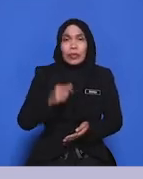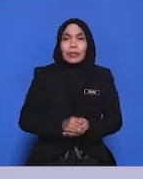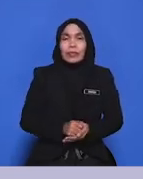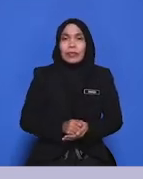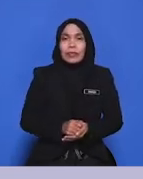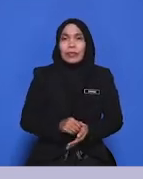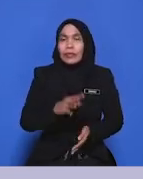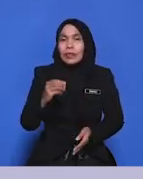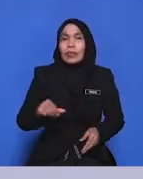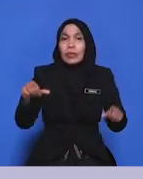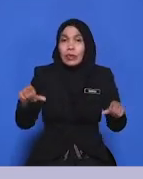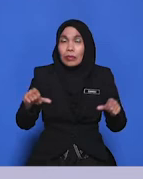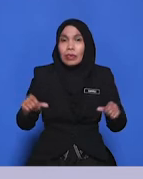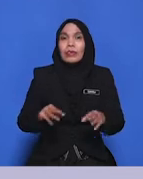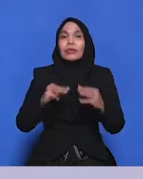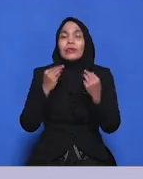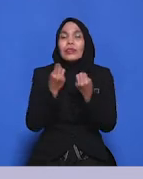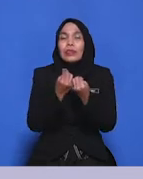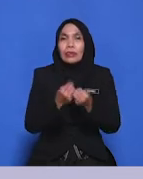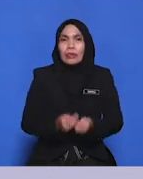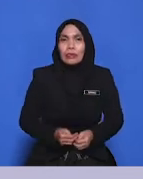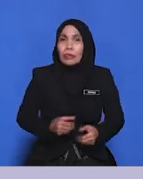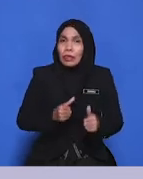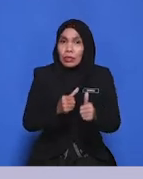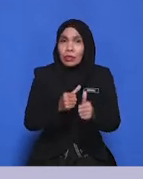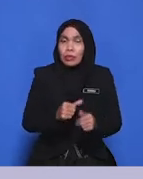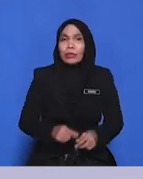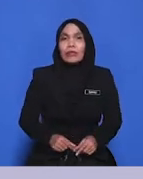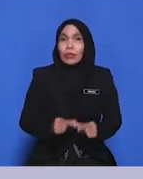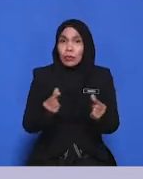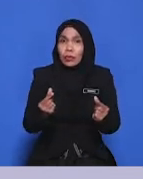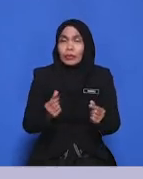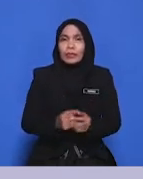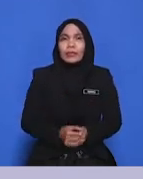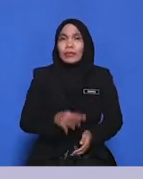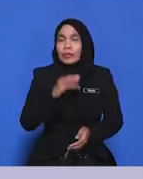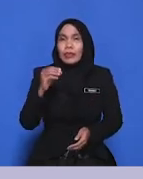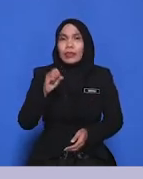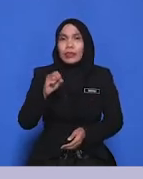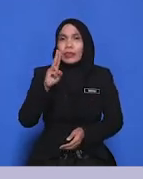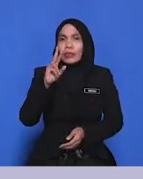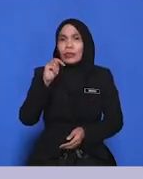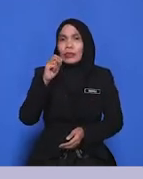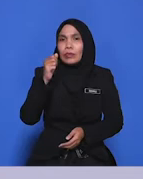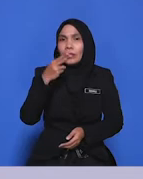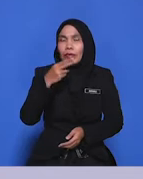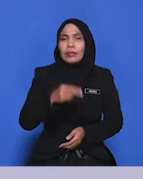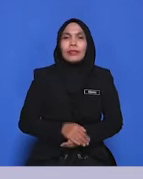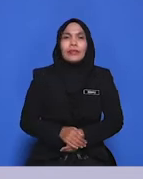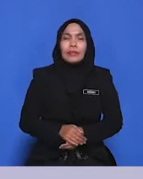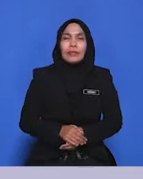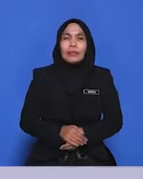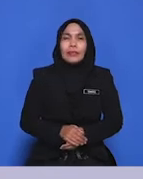serta membetulkannya menurut tafsir Al-Quran dan As-Sunnah. Gerakan Islah ini telah berjaya